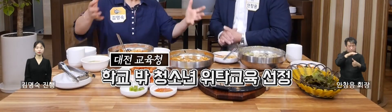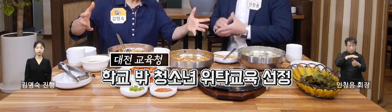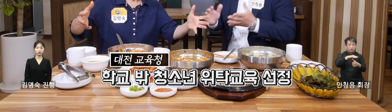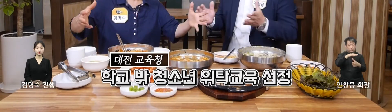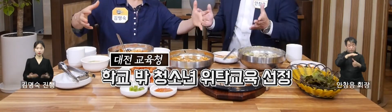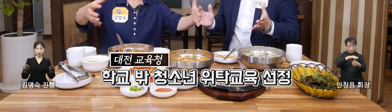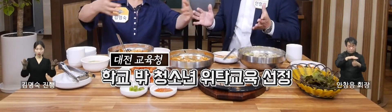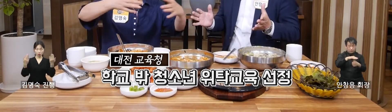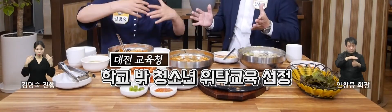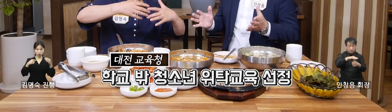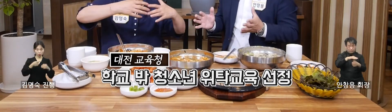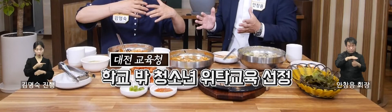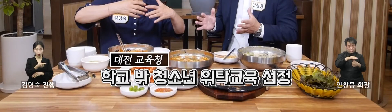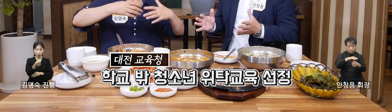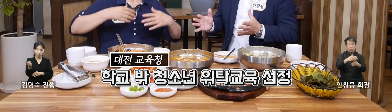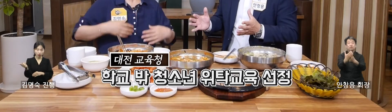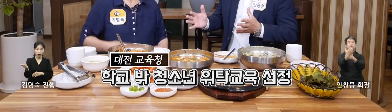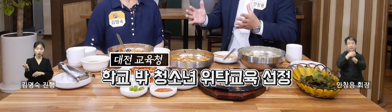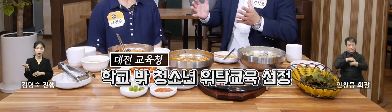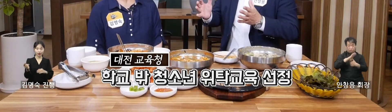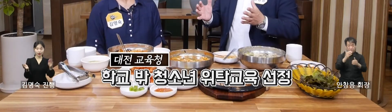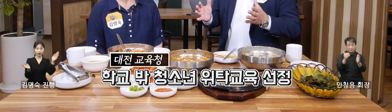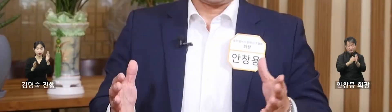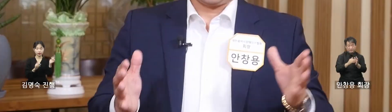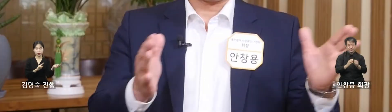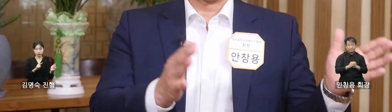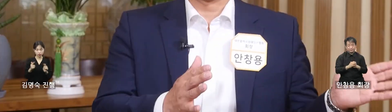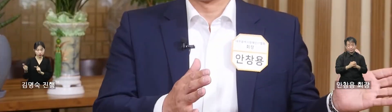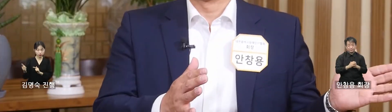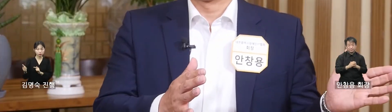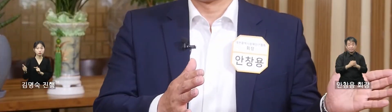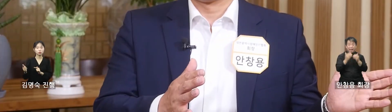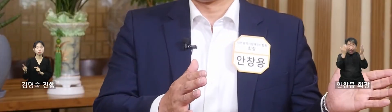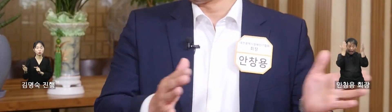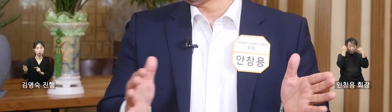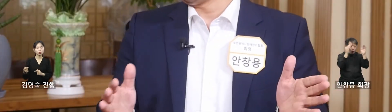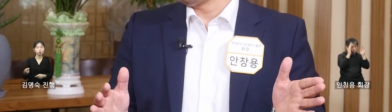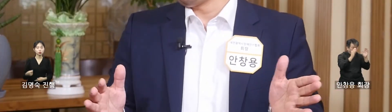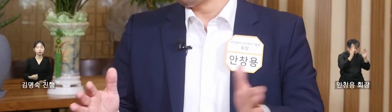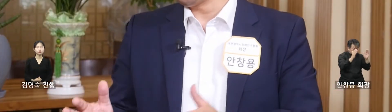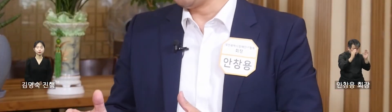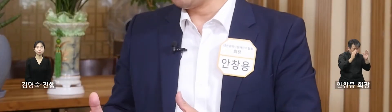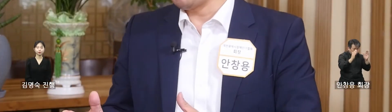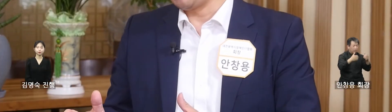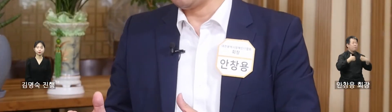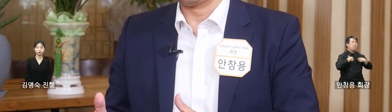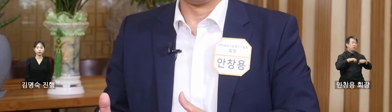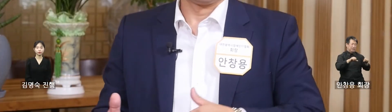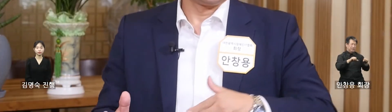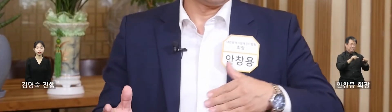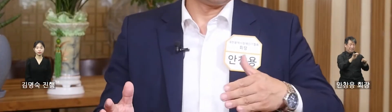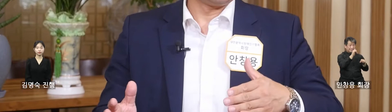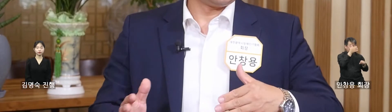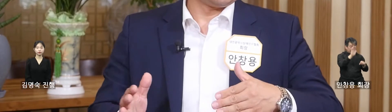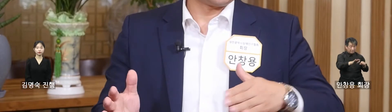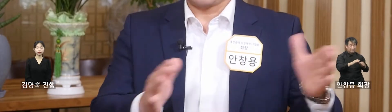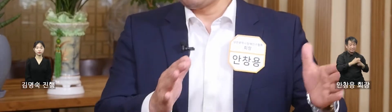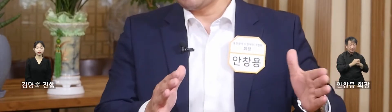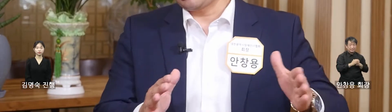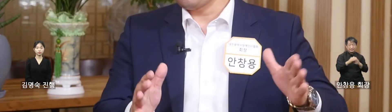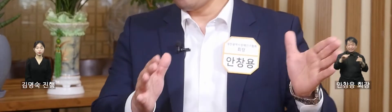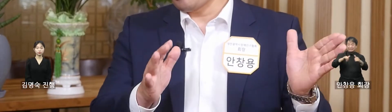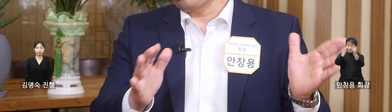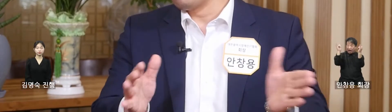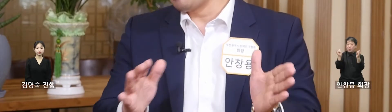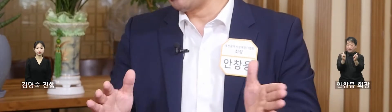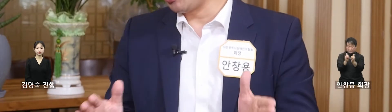밖 청소년들을? 네. 이제 학교 공부는 중간에 좀 포기했지만, 우리